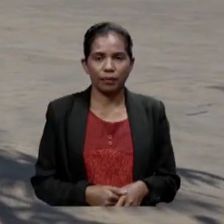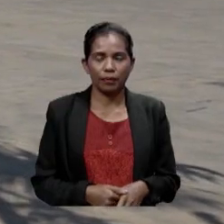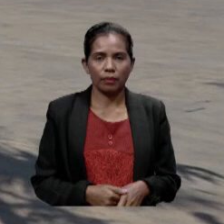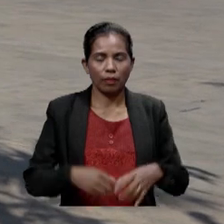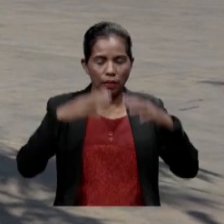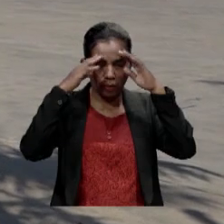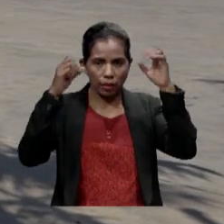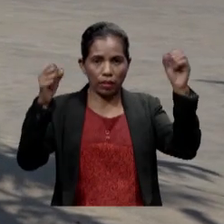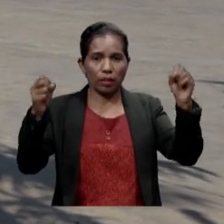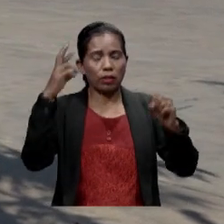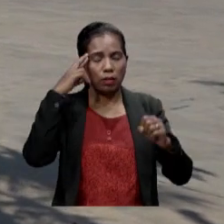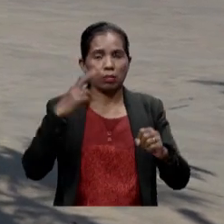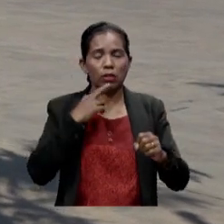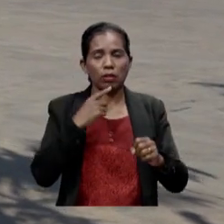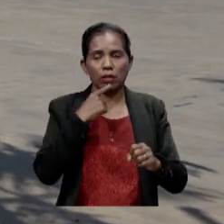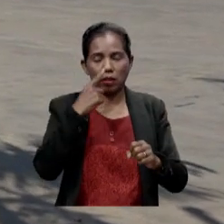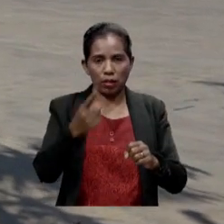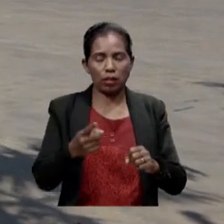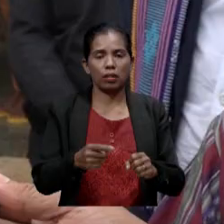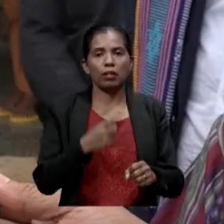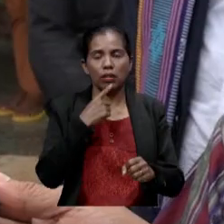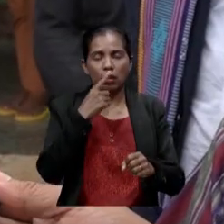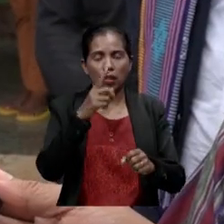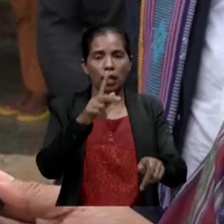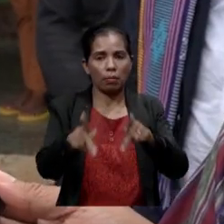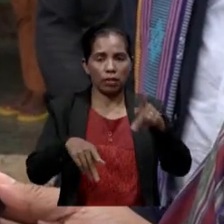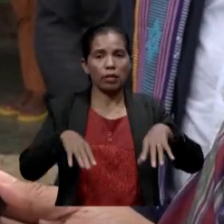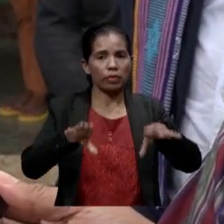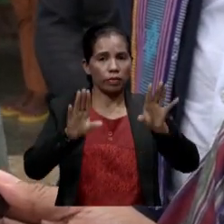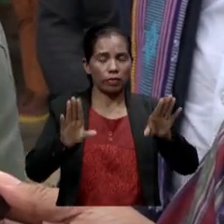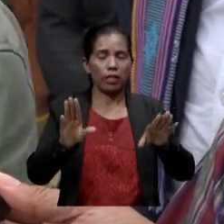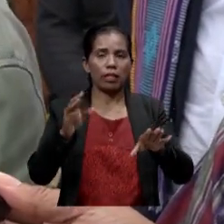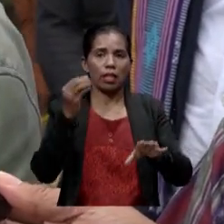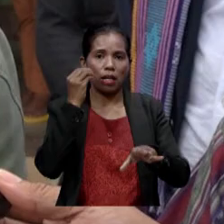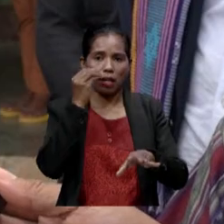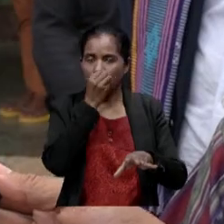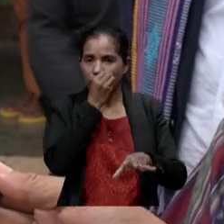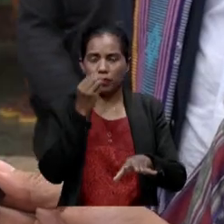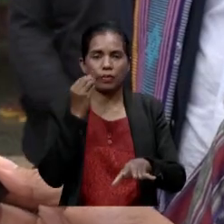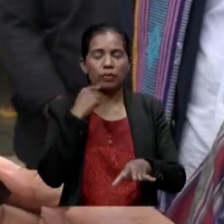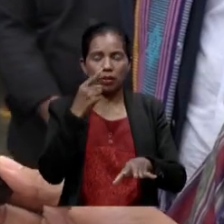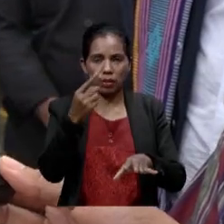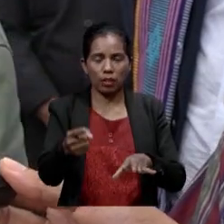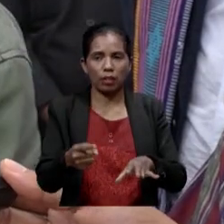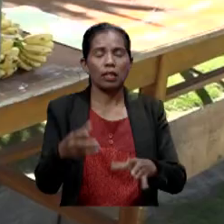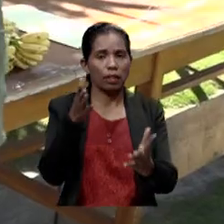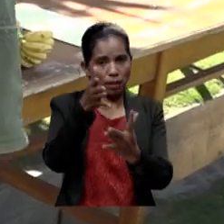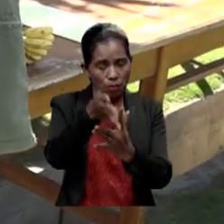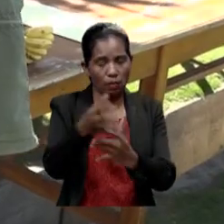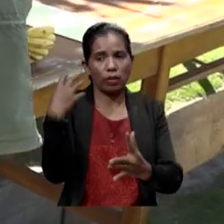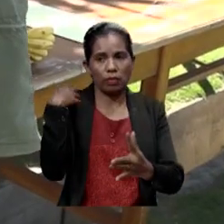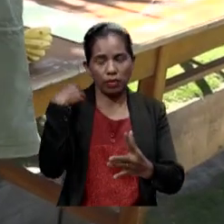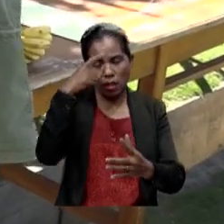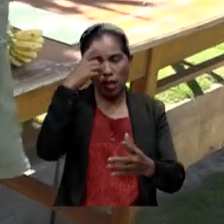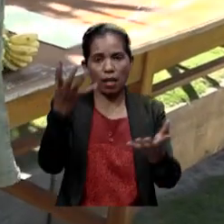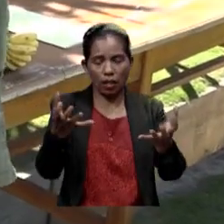Presidente da República José Ramos Horta Hateten nia parte autoriza a elevasira tama baiha arredores Palácio Presidencial Nicolau Lobato tama hakarak Palácio